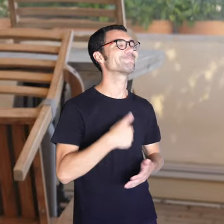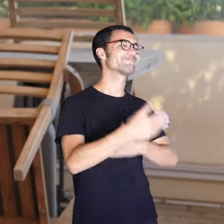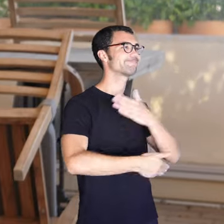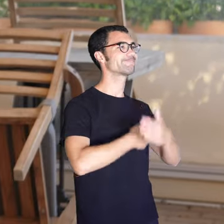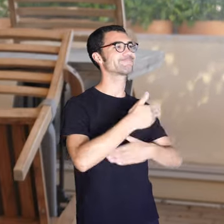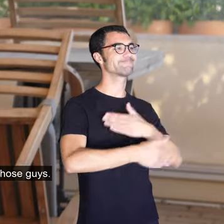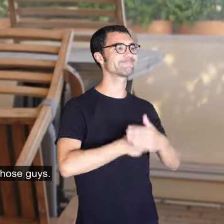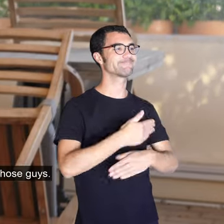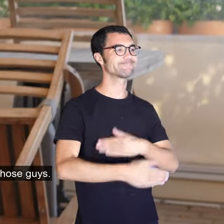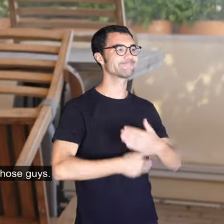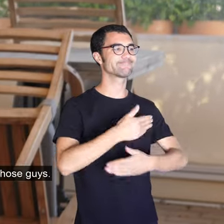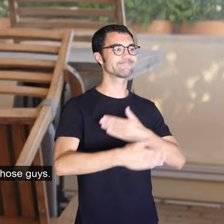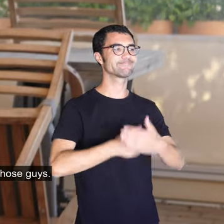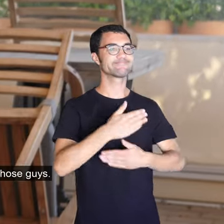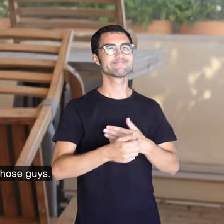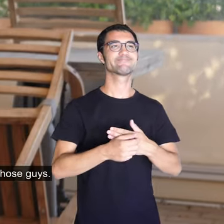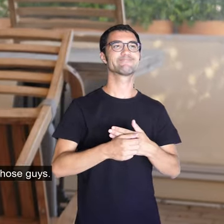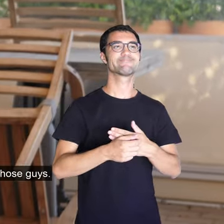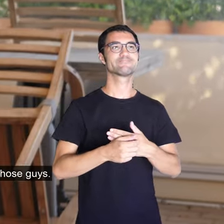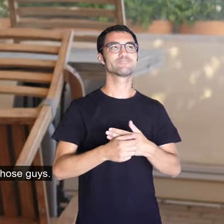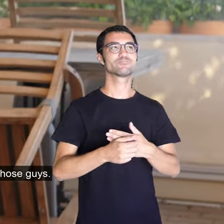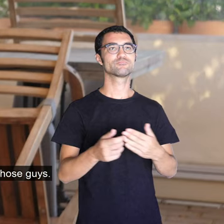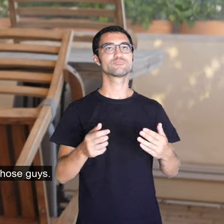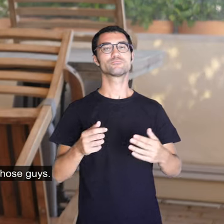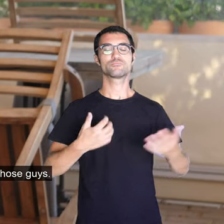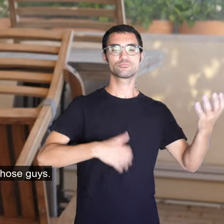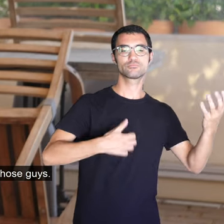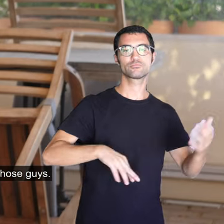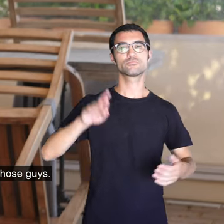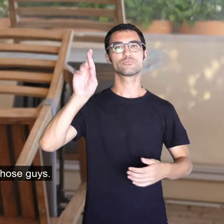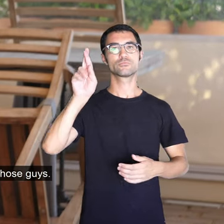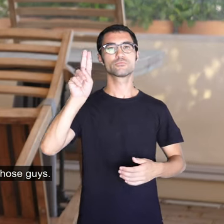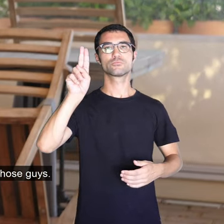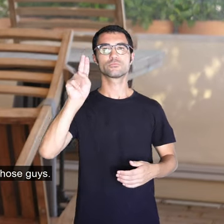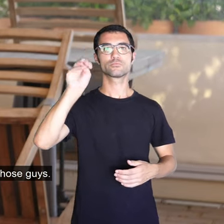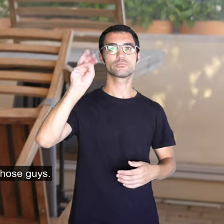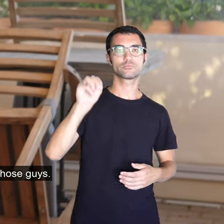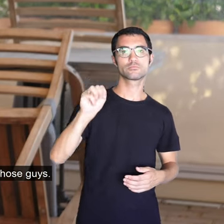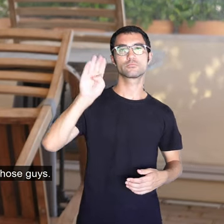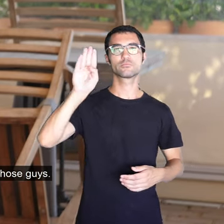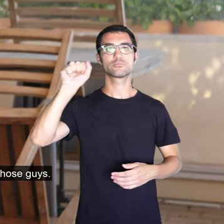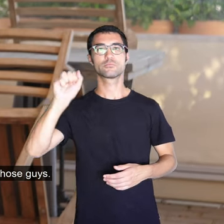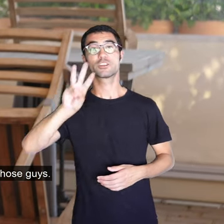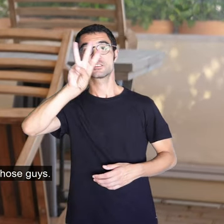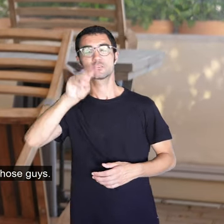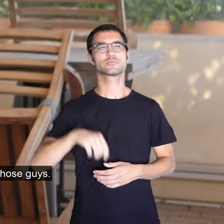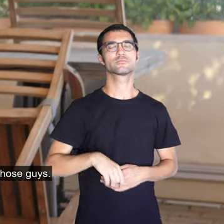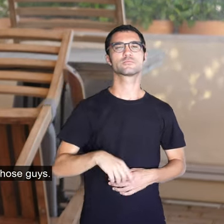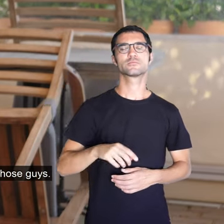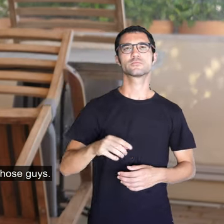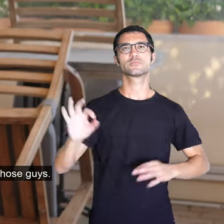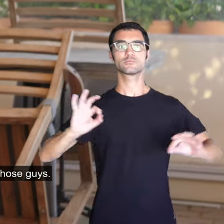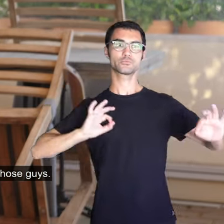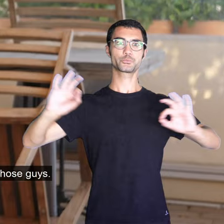així, van de rumbar tres, varen dur en la Portesa, varen dur en Tomeu